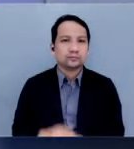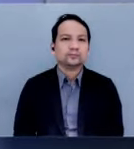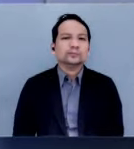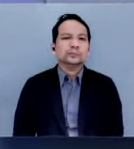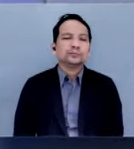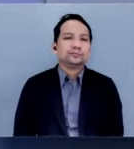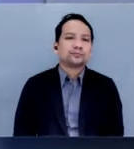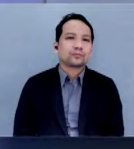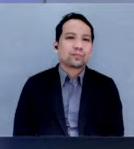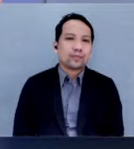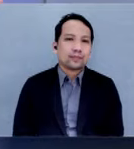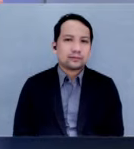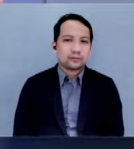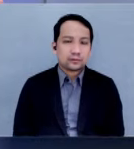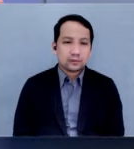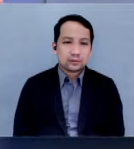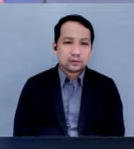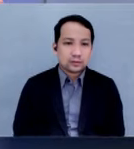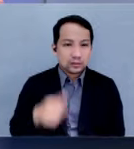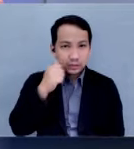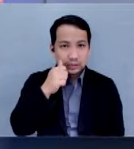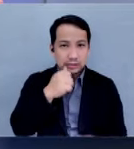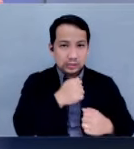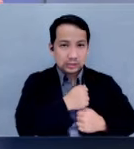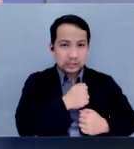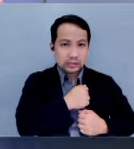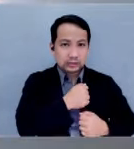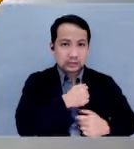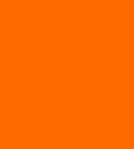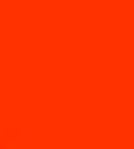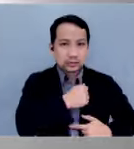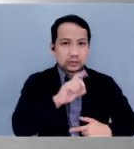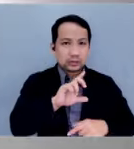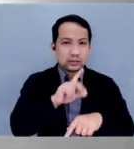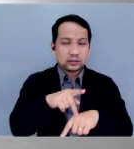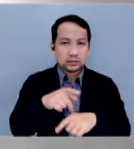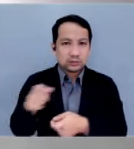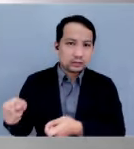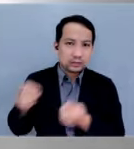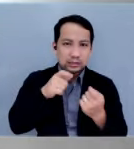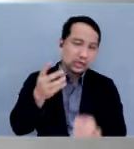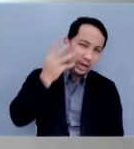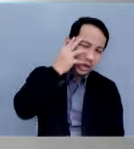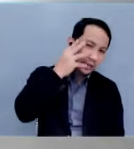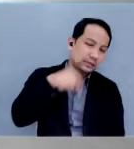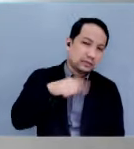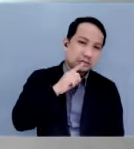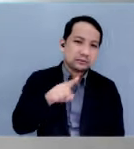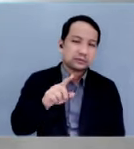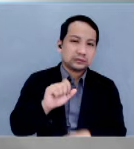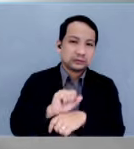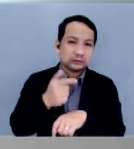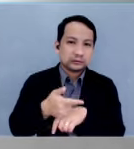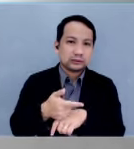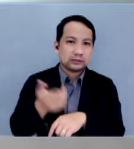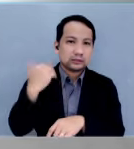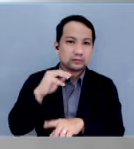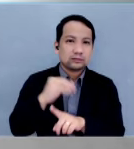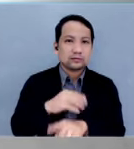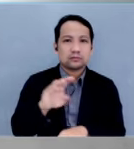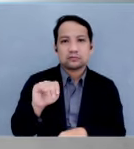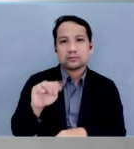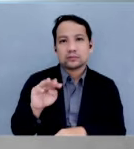Sinabuyan ng asido ang isang babaeng gwardiya sa Las Piñas. Sakuha ng CCTV sa isang subdivision noong March 14 ng